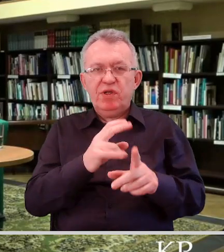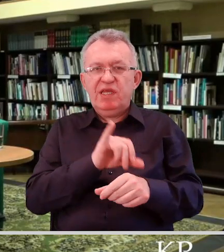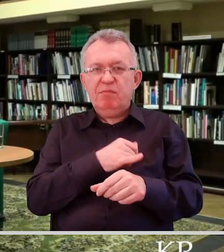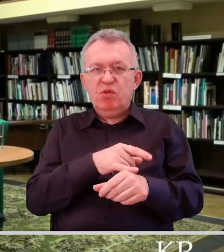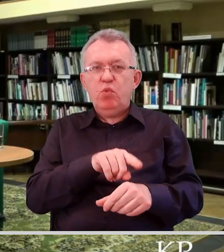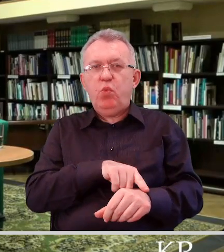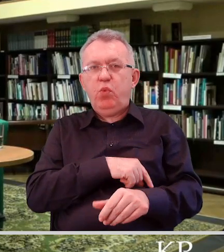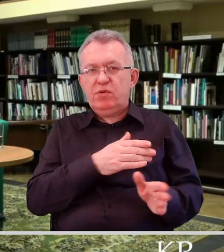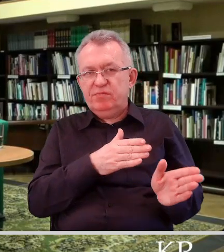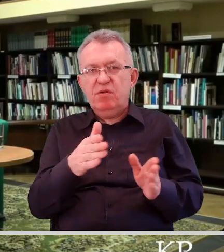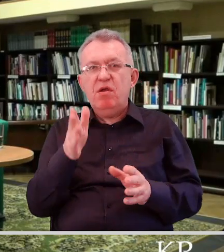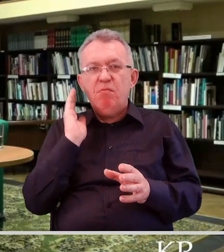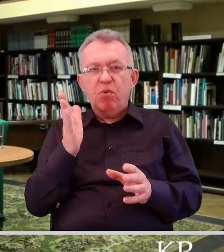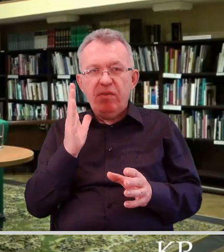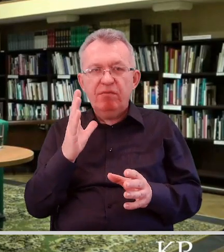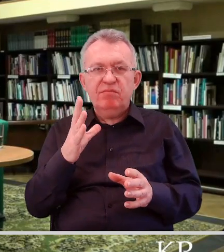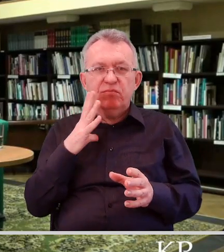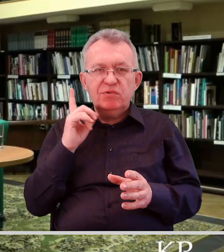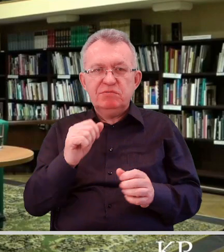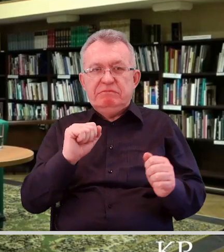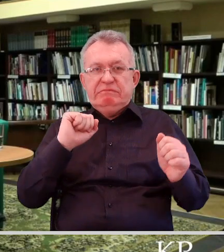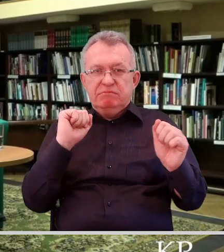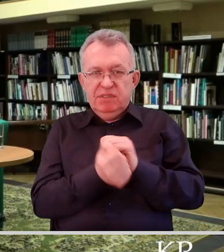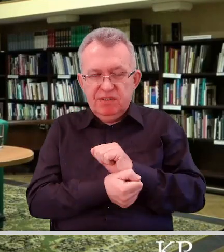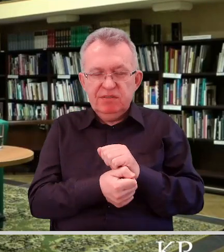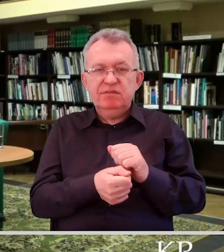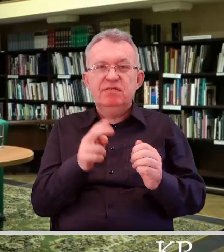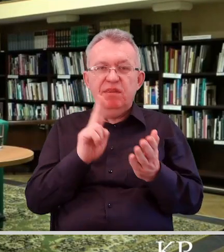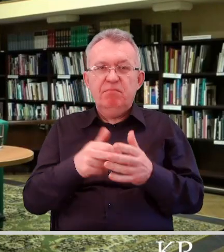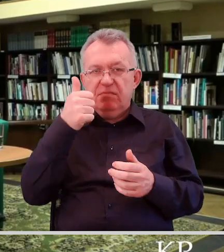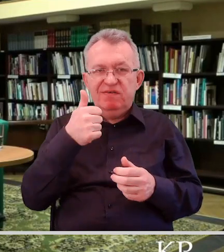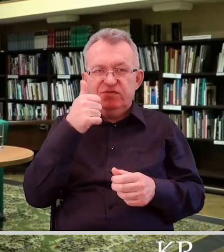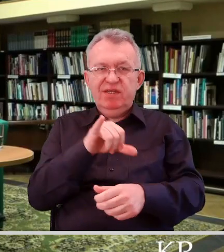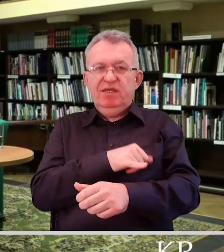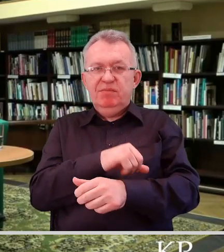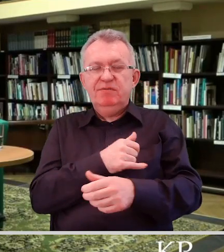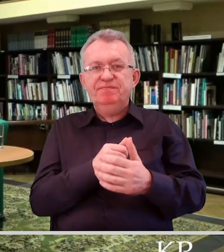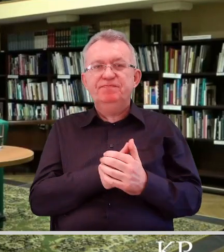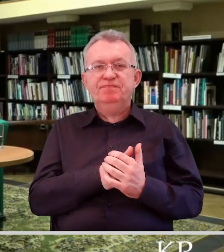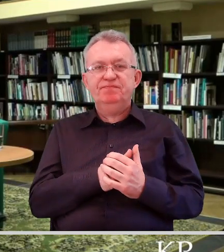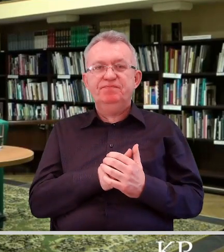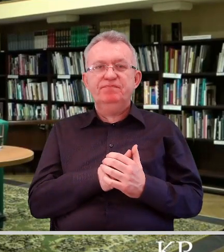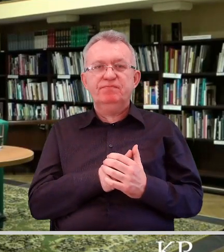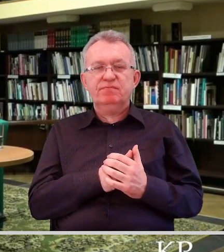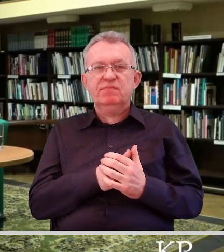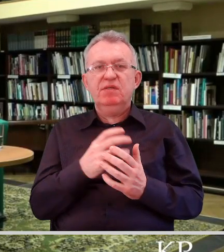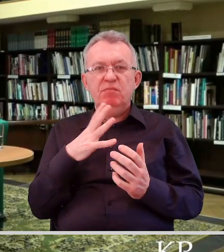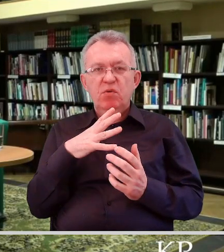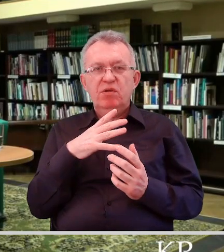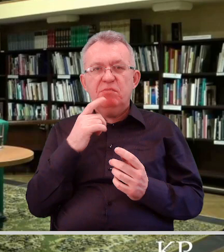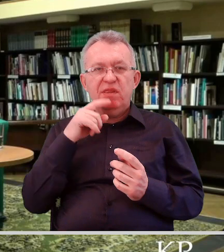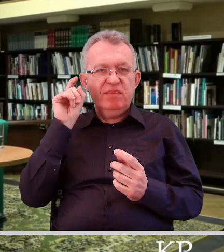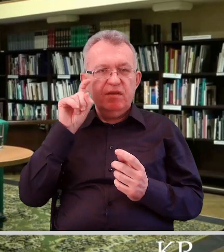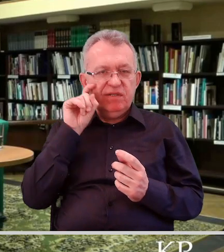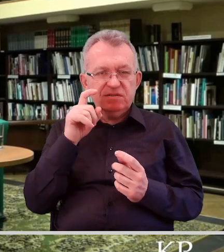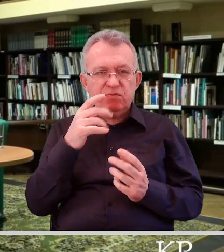bardzo długo. Później musiałam się przestawić na to pierwsze, tak, bo ono było uważane za